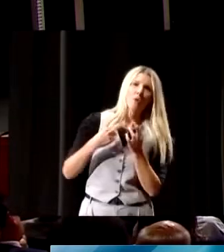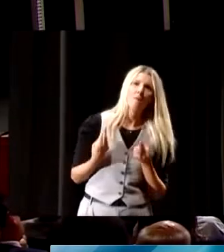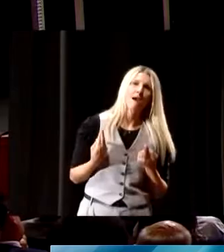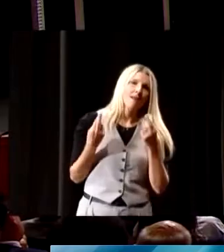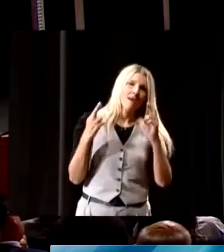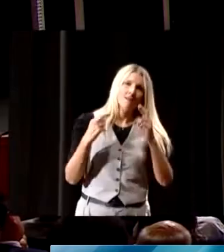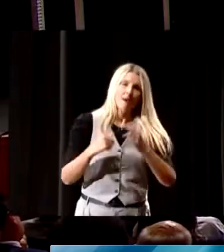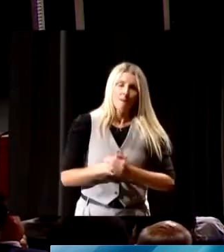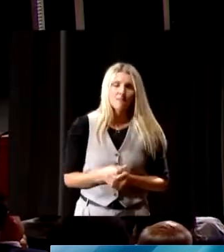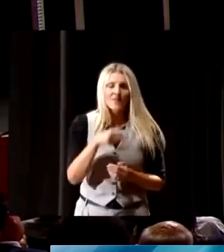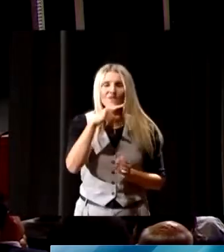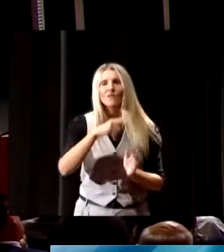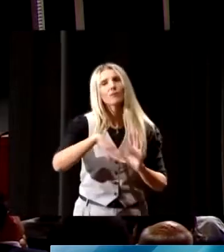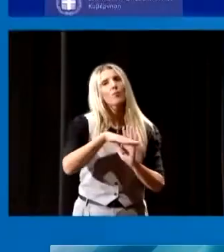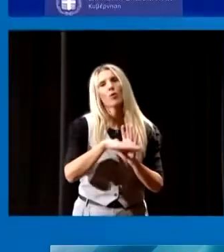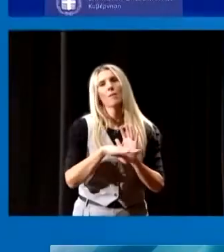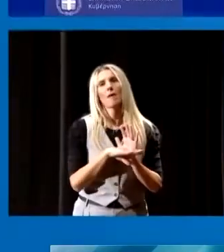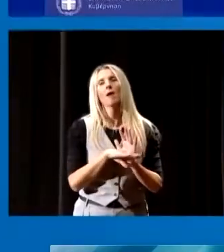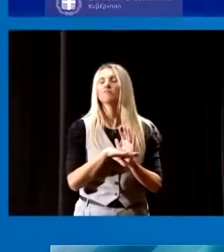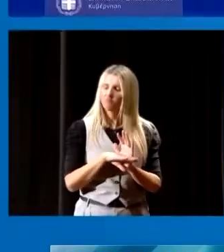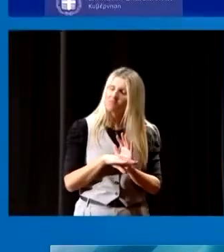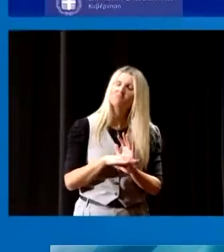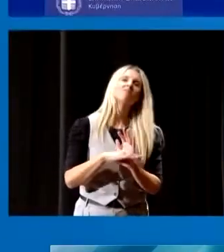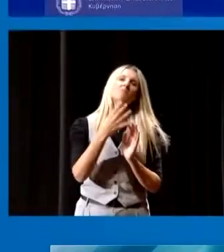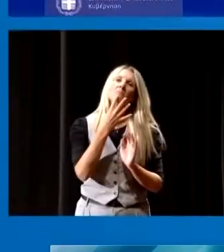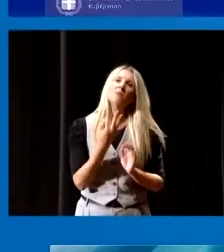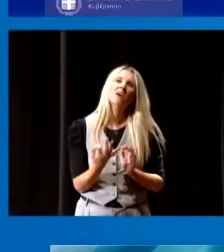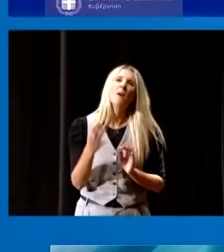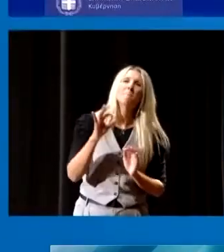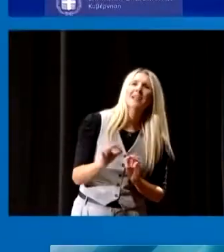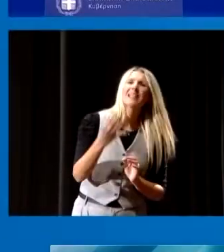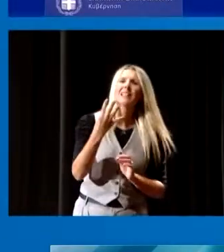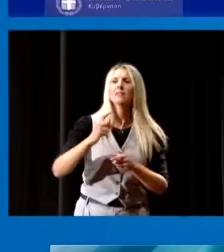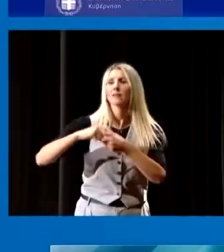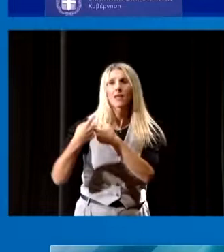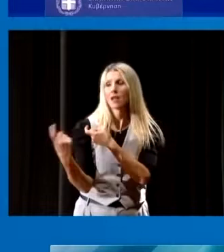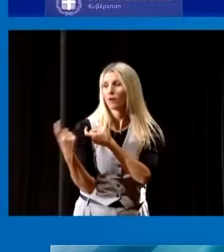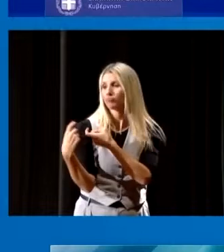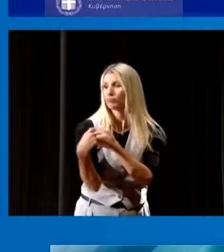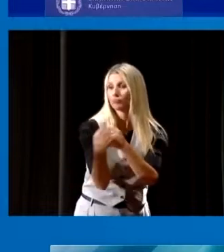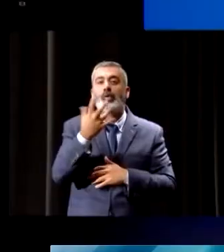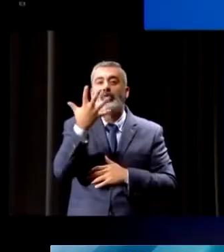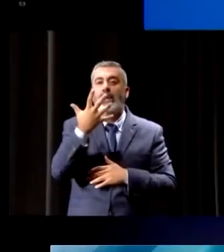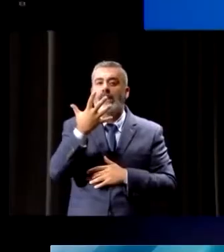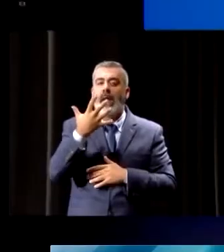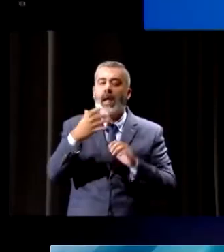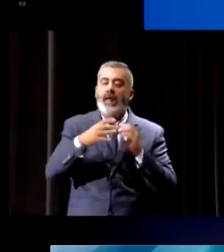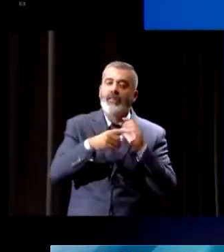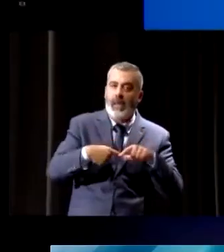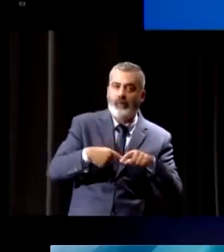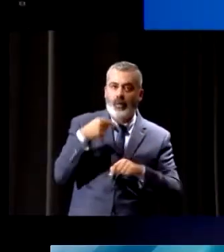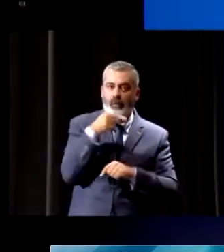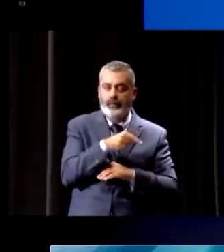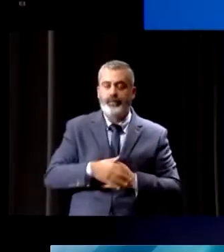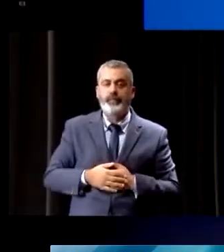πρόγραμμα αναμένεται να μετέχουν τουλάχιστον 54 εταιρείες από την Κεντρική Μακεδονία. Η